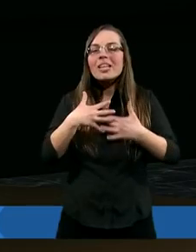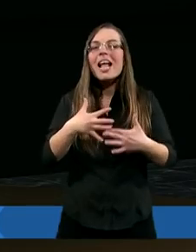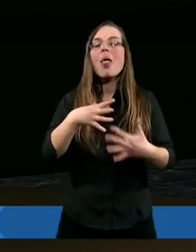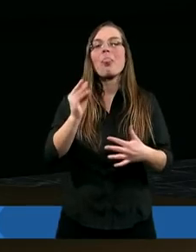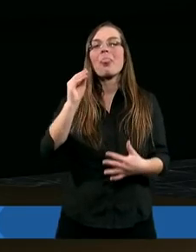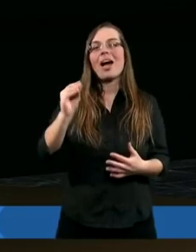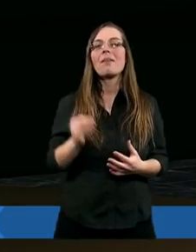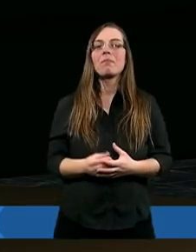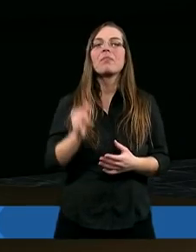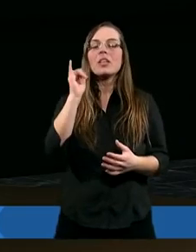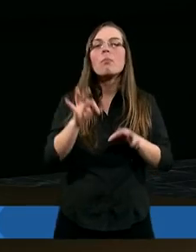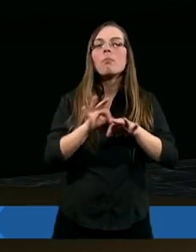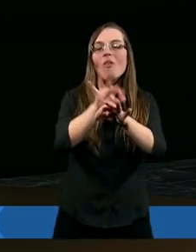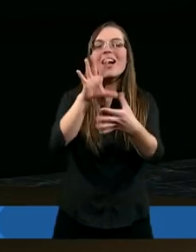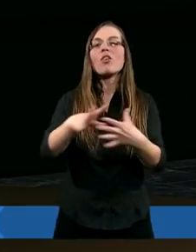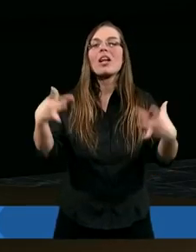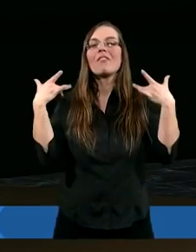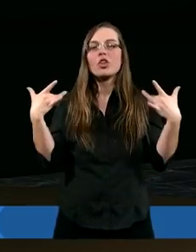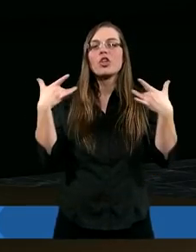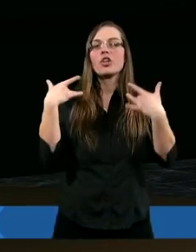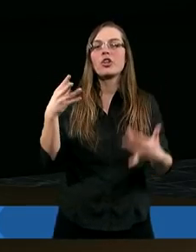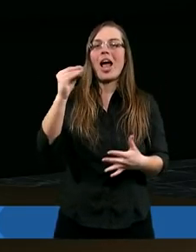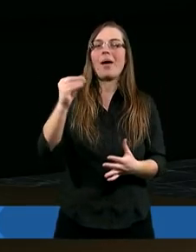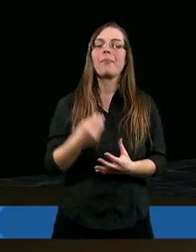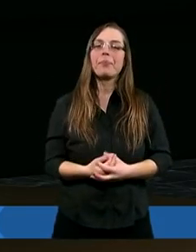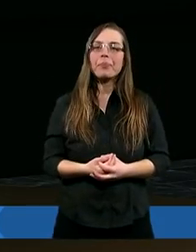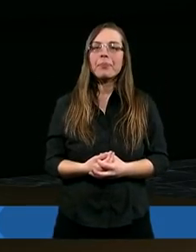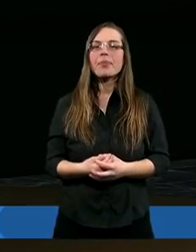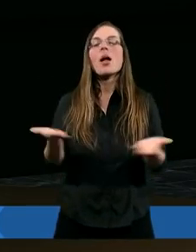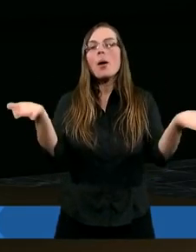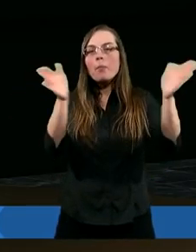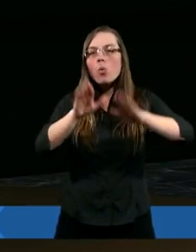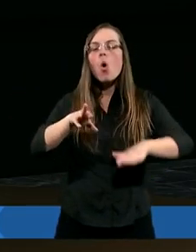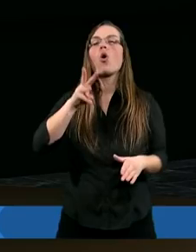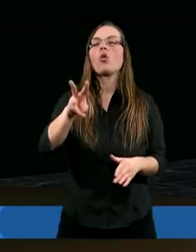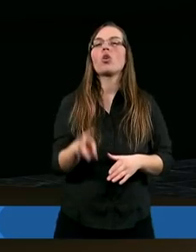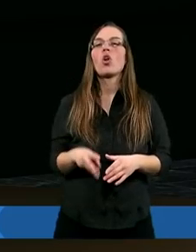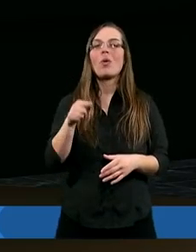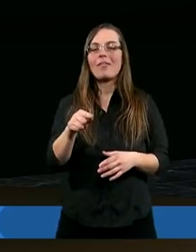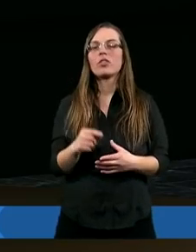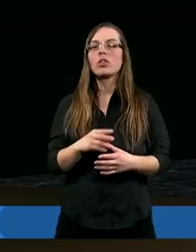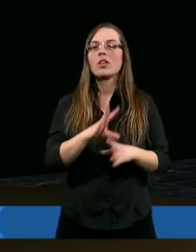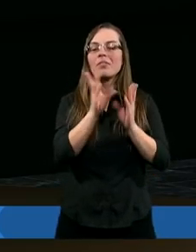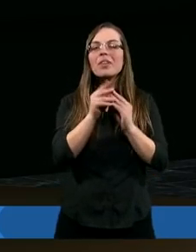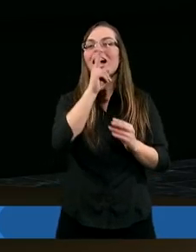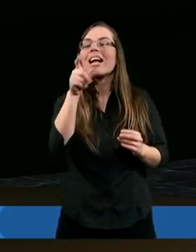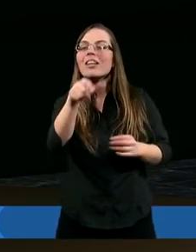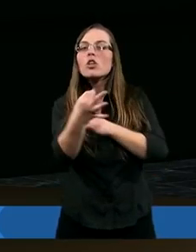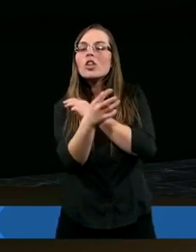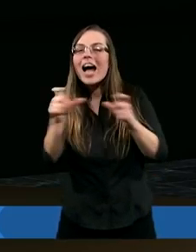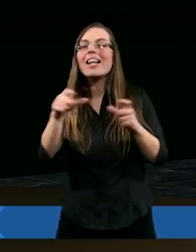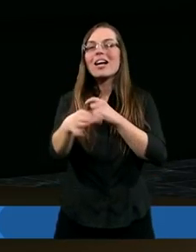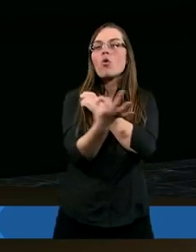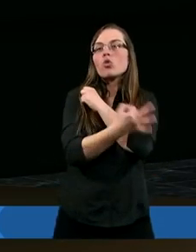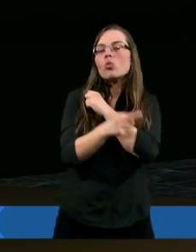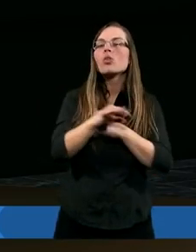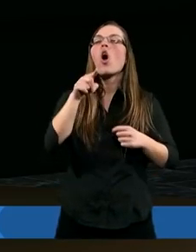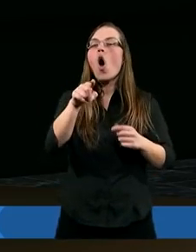i wprowadzone w życie. Błogosław czas tego studium,